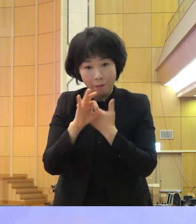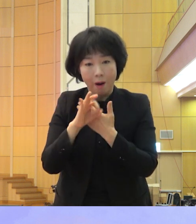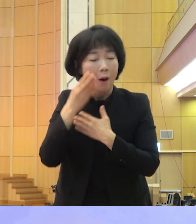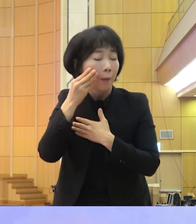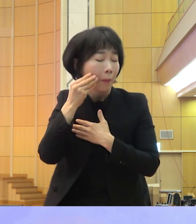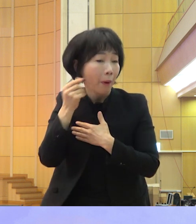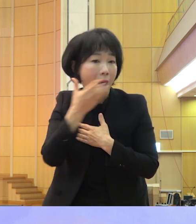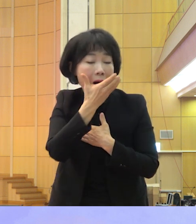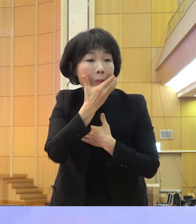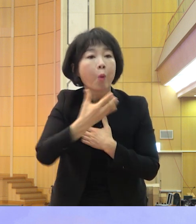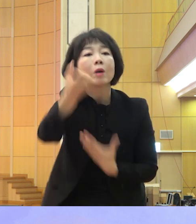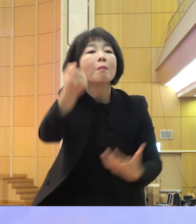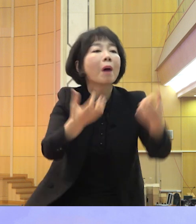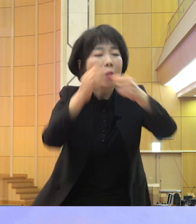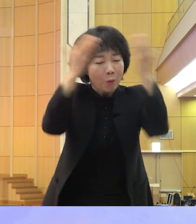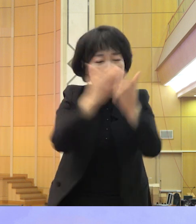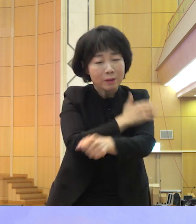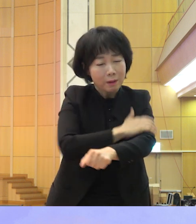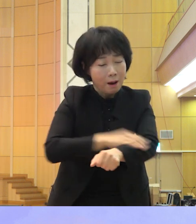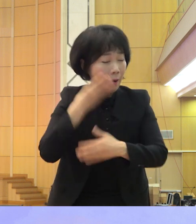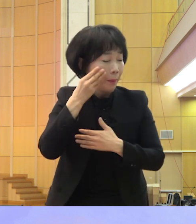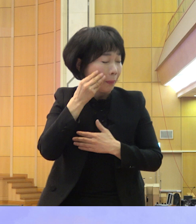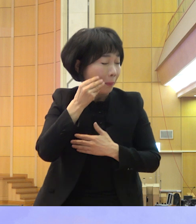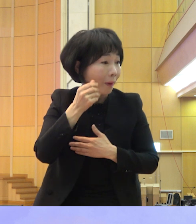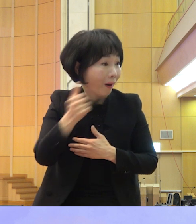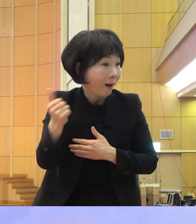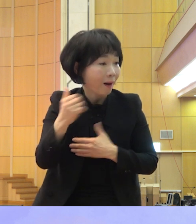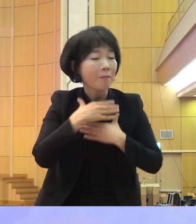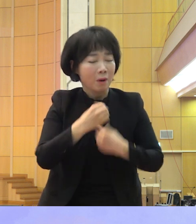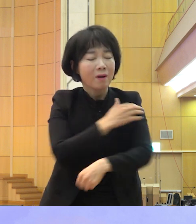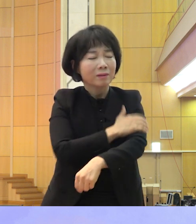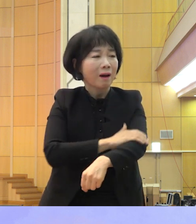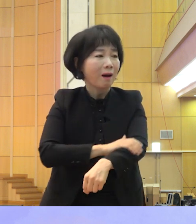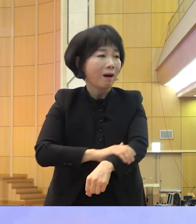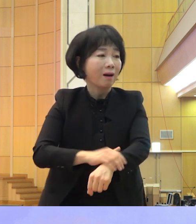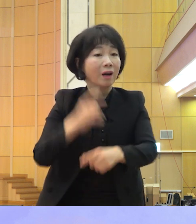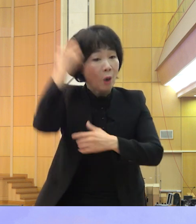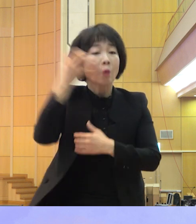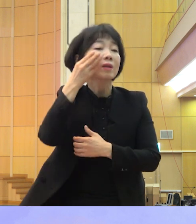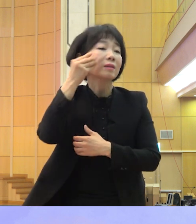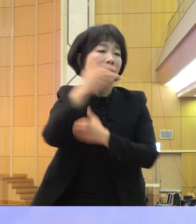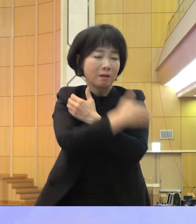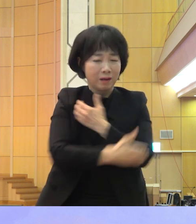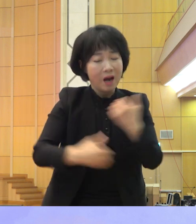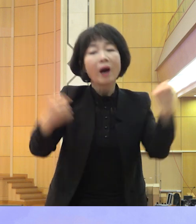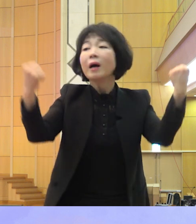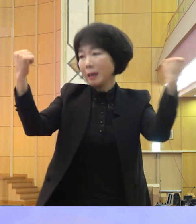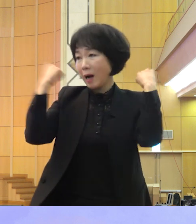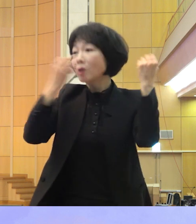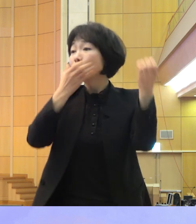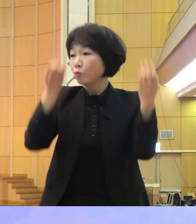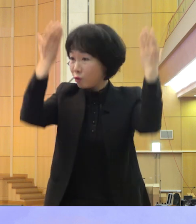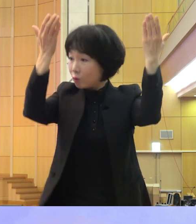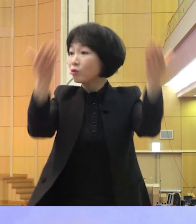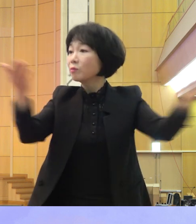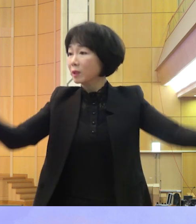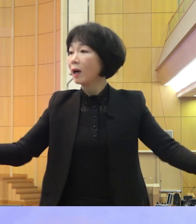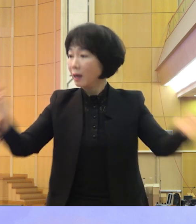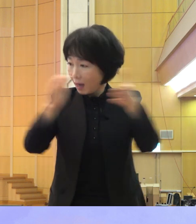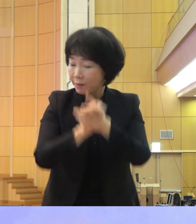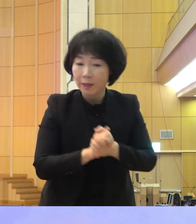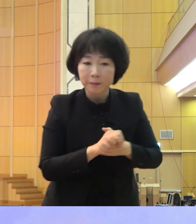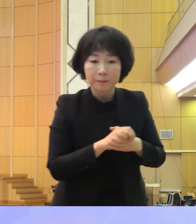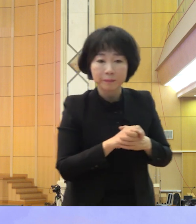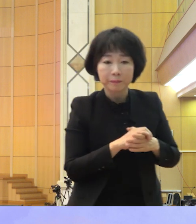복을 받고 들어와도 복을 받고 모든 일이 형통하고 잘 되고 영혼이 잘 되고 범사가 잘 되고 강건하고 복을 받는 여러분